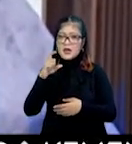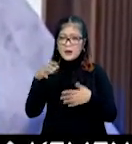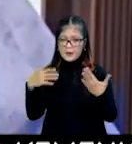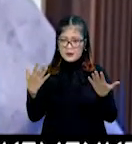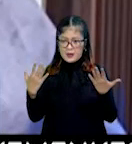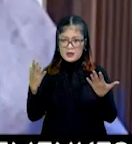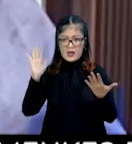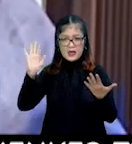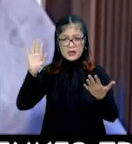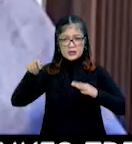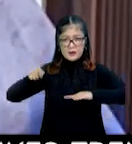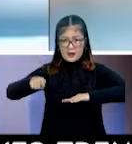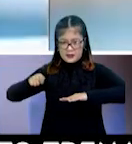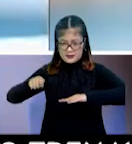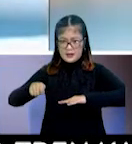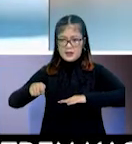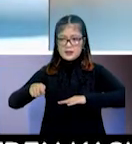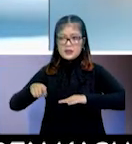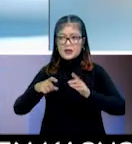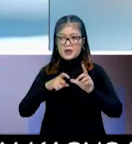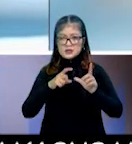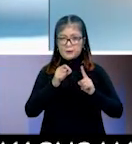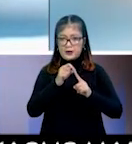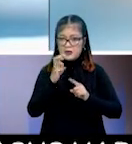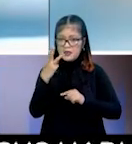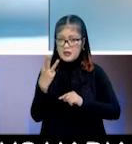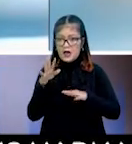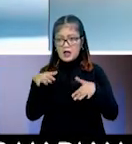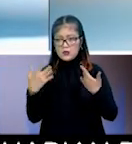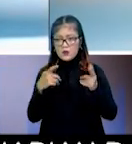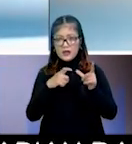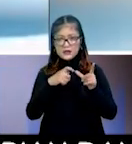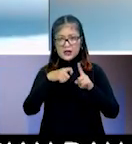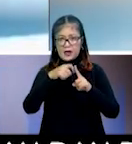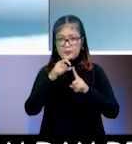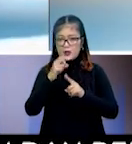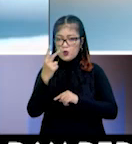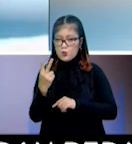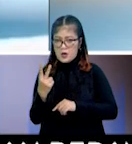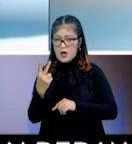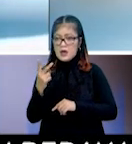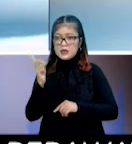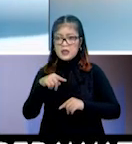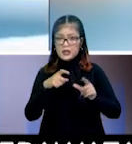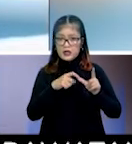mau pakai SP3 atau SKP2 gitu. Kalau SP3 itu